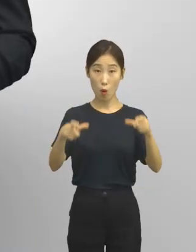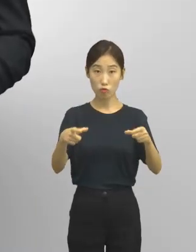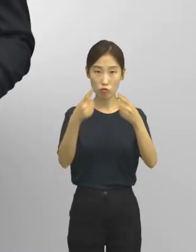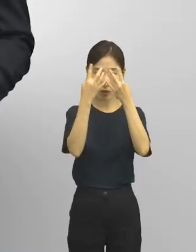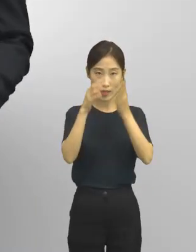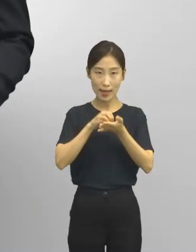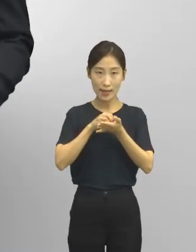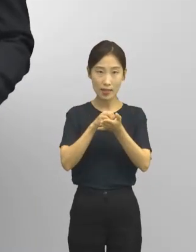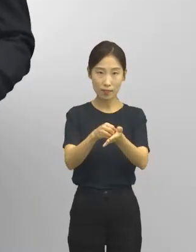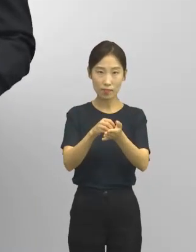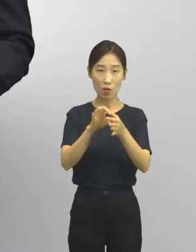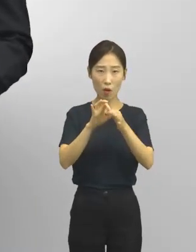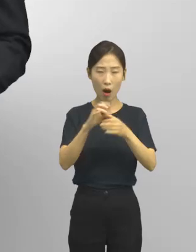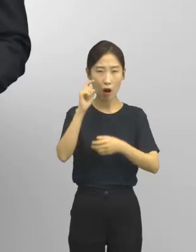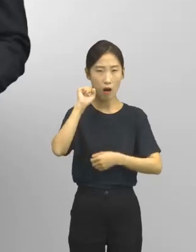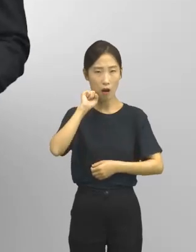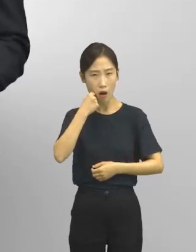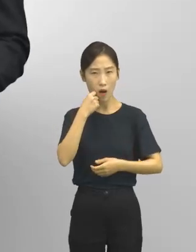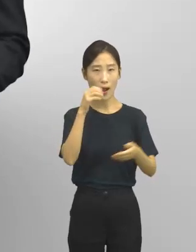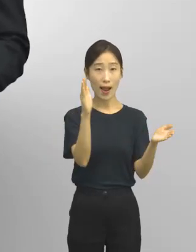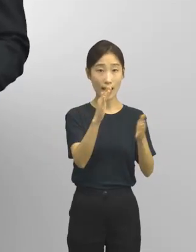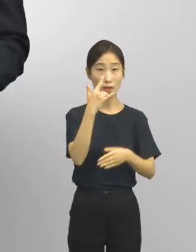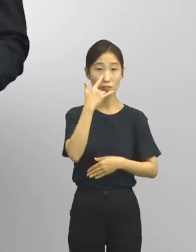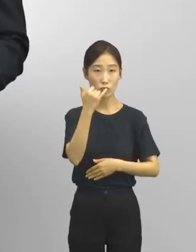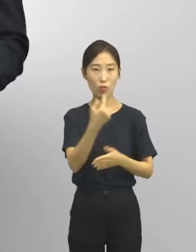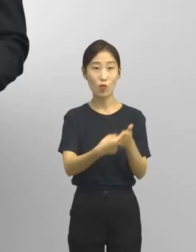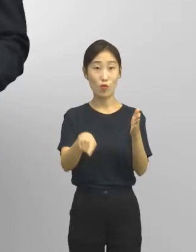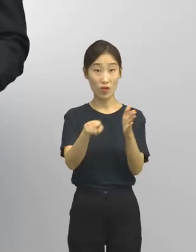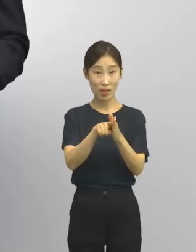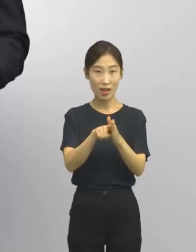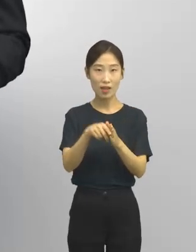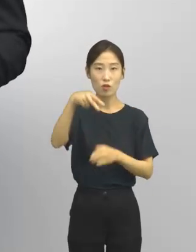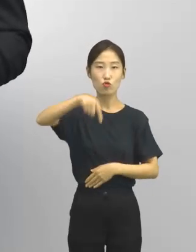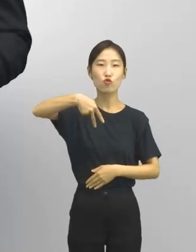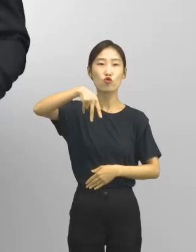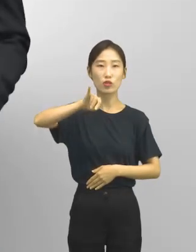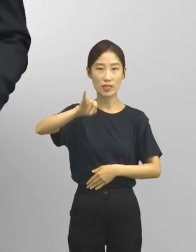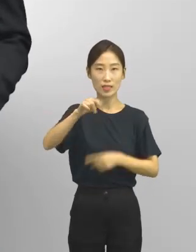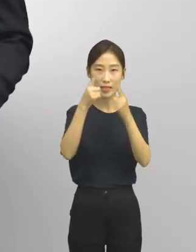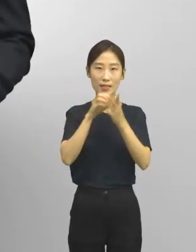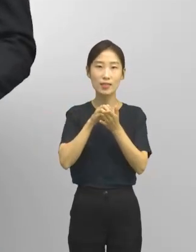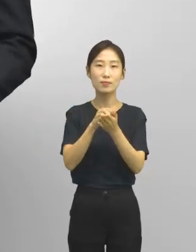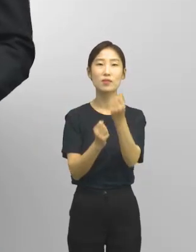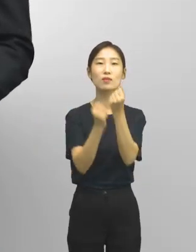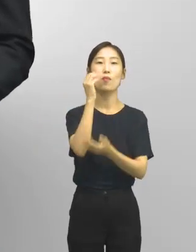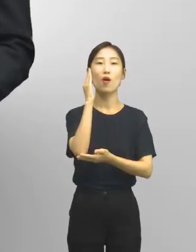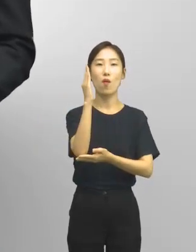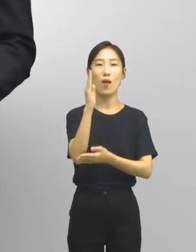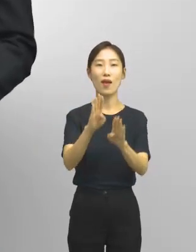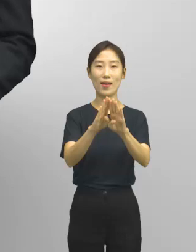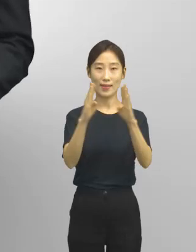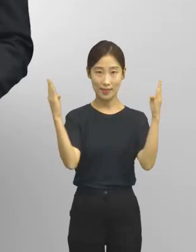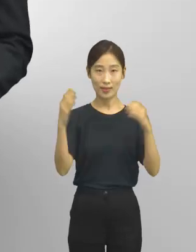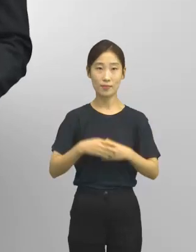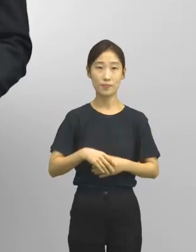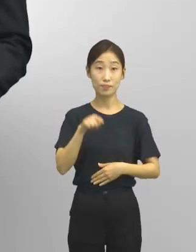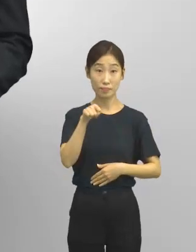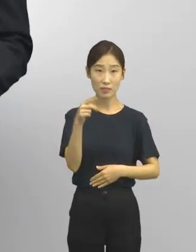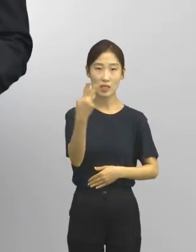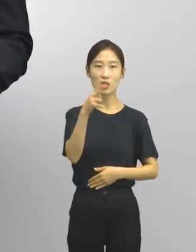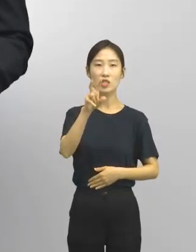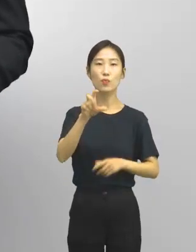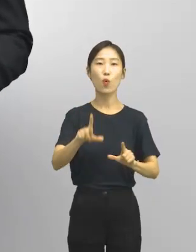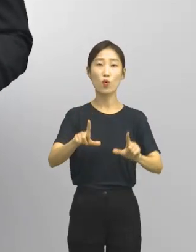마포구가 진학과 입시에 어려움을 겪는 학생과 학부모를 위해 수시전략 입시설명회를 개최합니다.